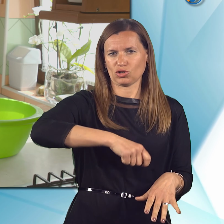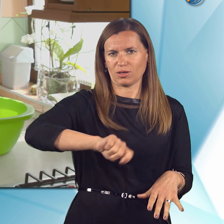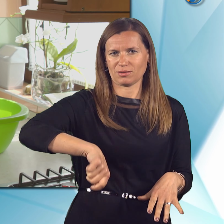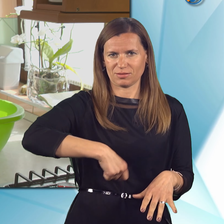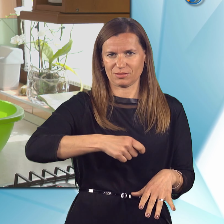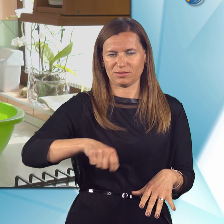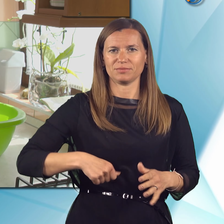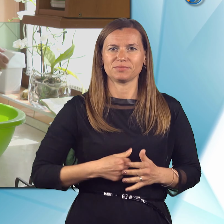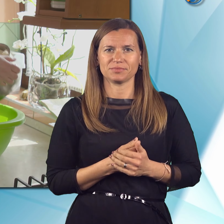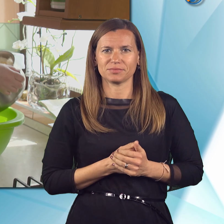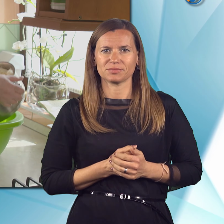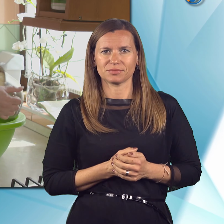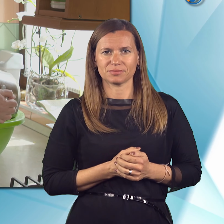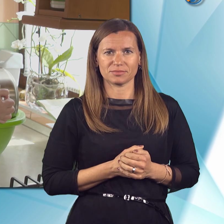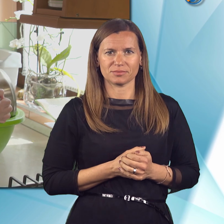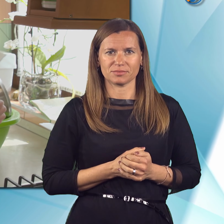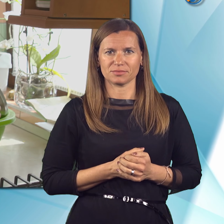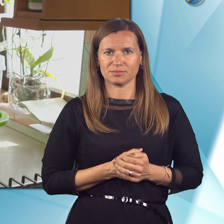Mi bo lažje.